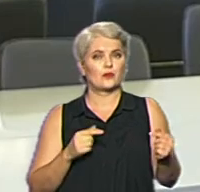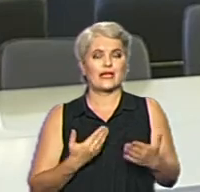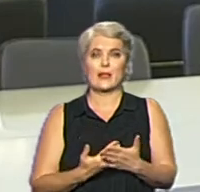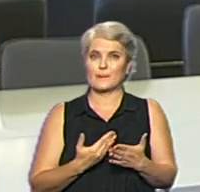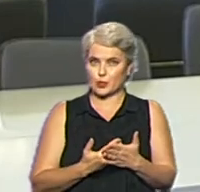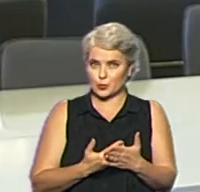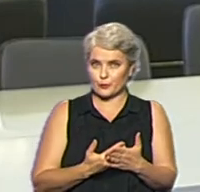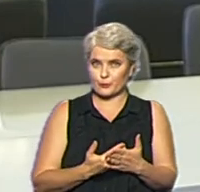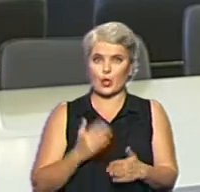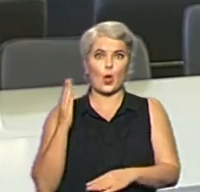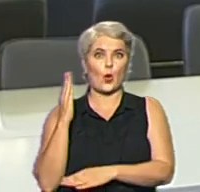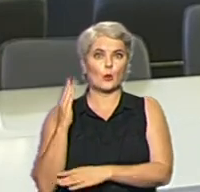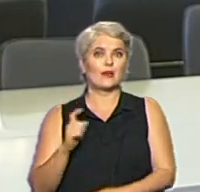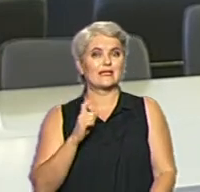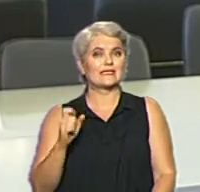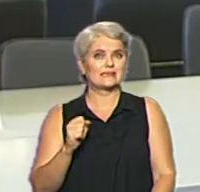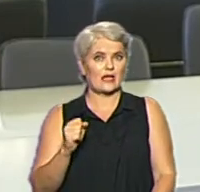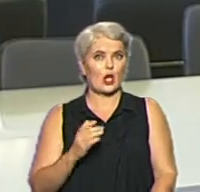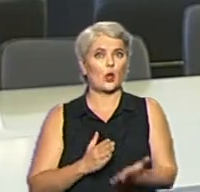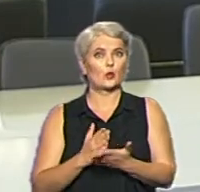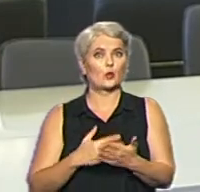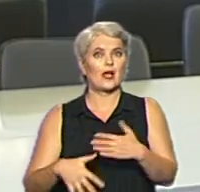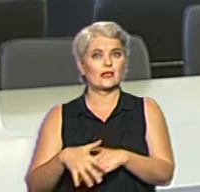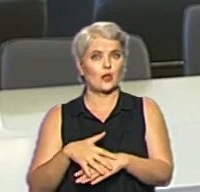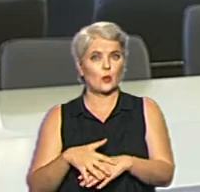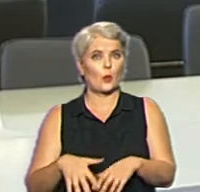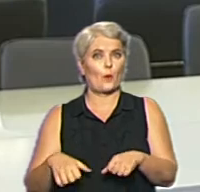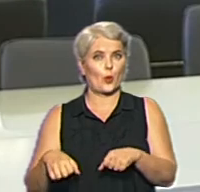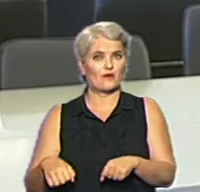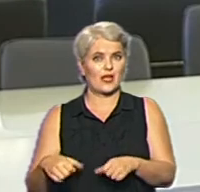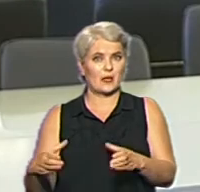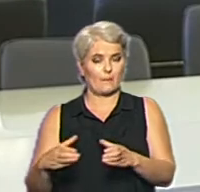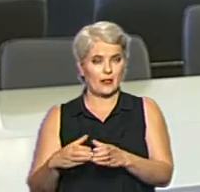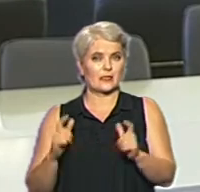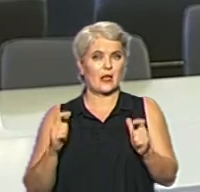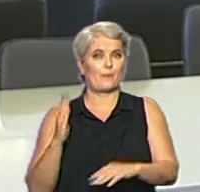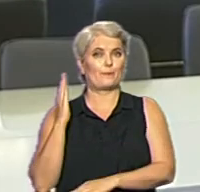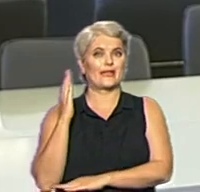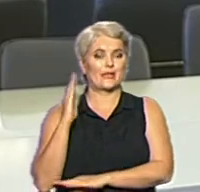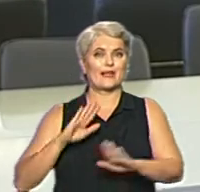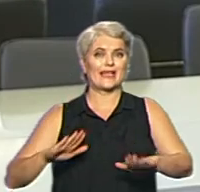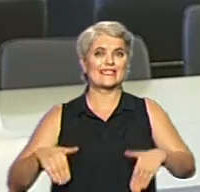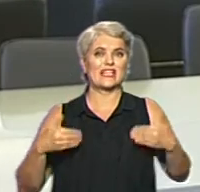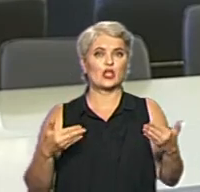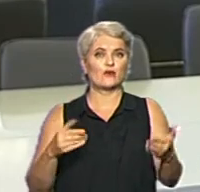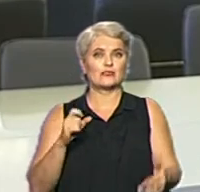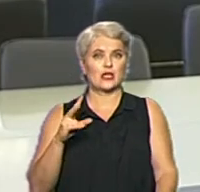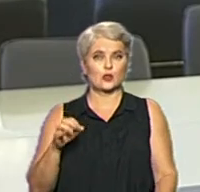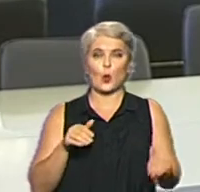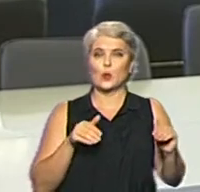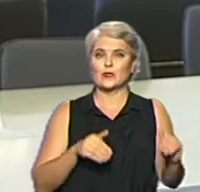прикладу, голосували за «Слуга народу», провладна фракція, вони підтримали ініціативу Володимира Зеленського, утрималася